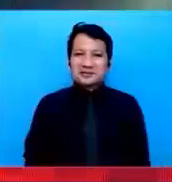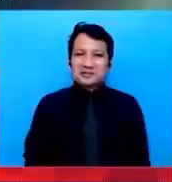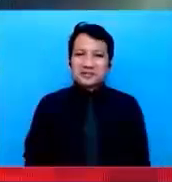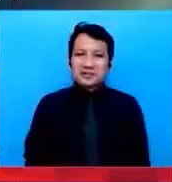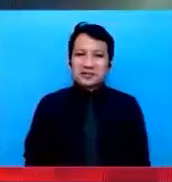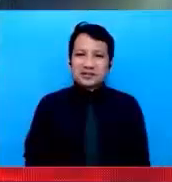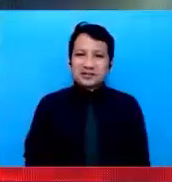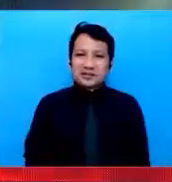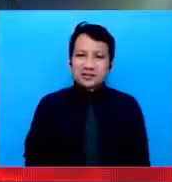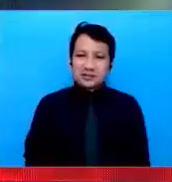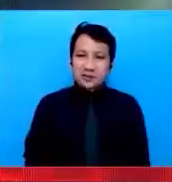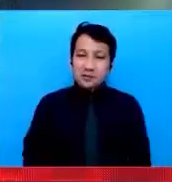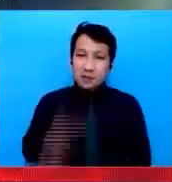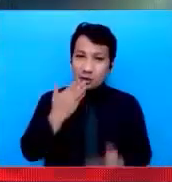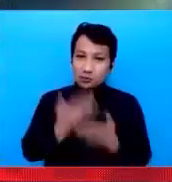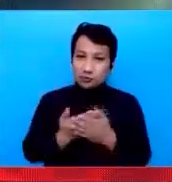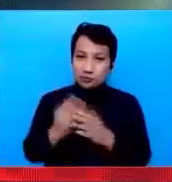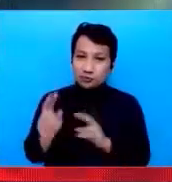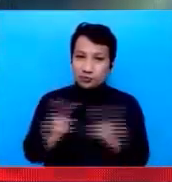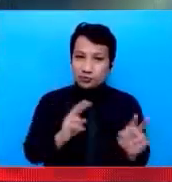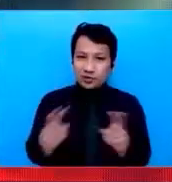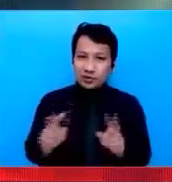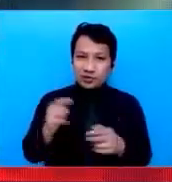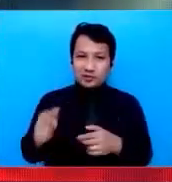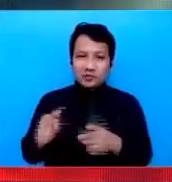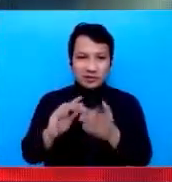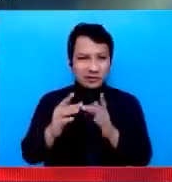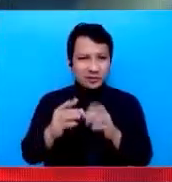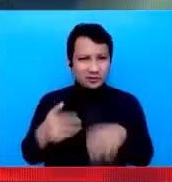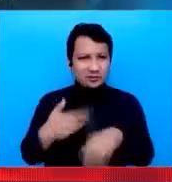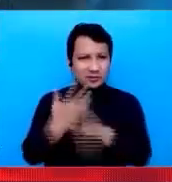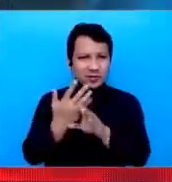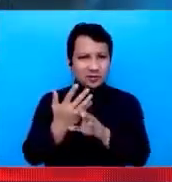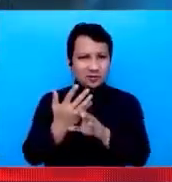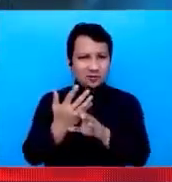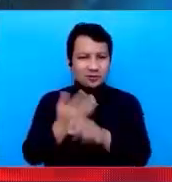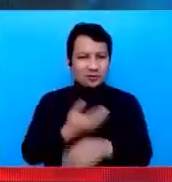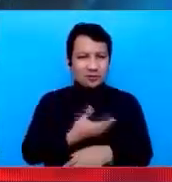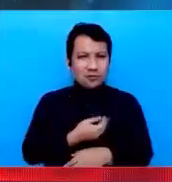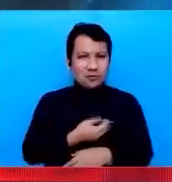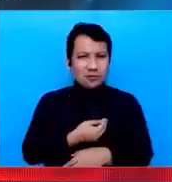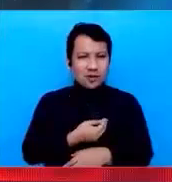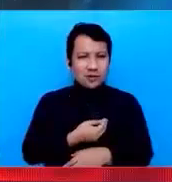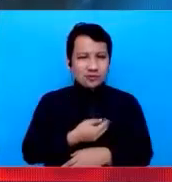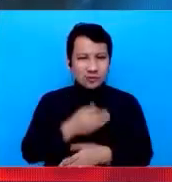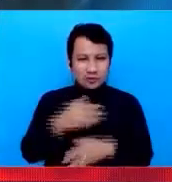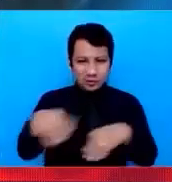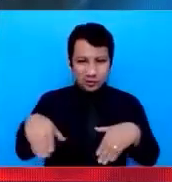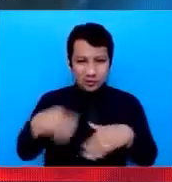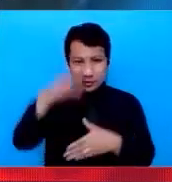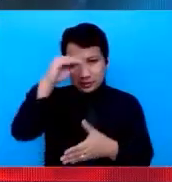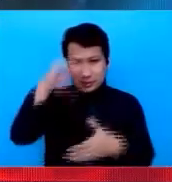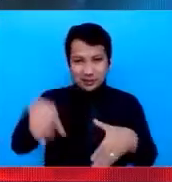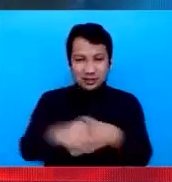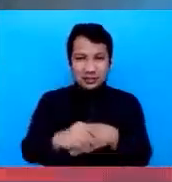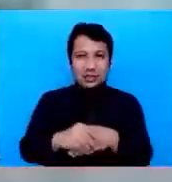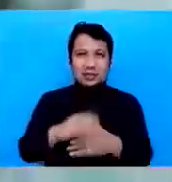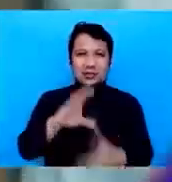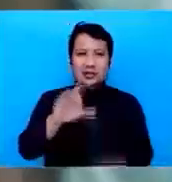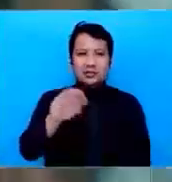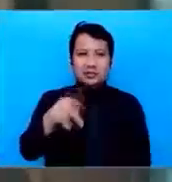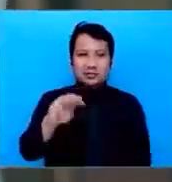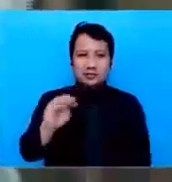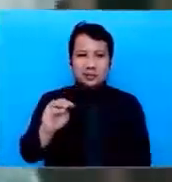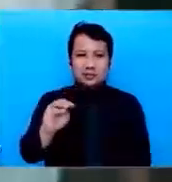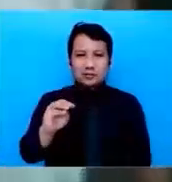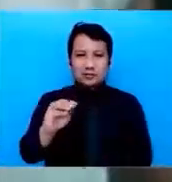instant good vibes naman ang hatid online ng isang kabadong groom sa Calapan Oriental, Mindoro. Abay, sa sobrang